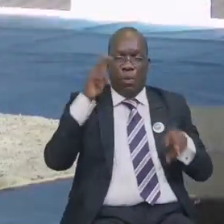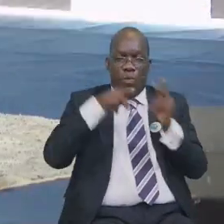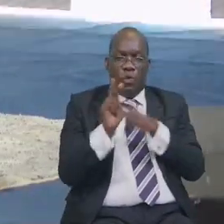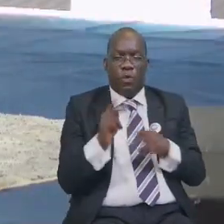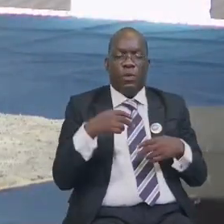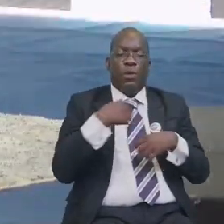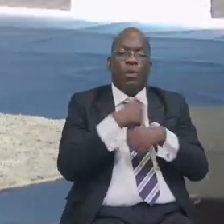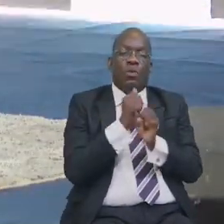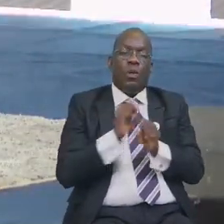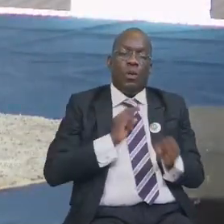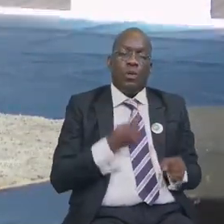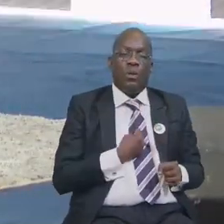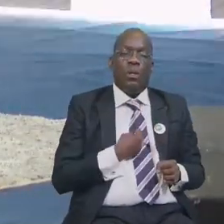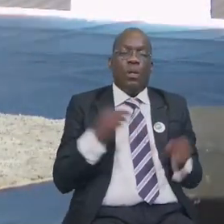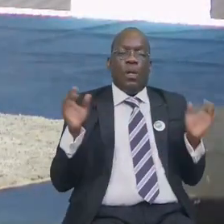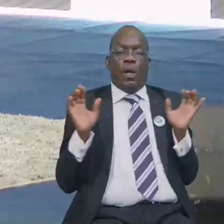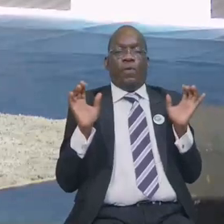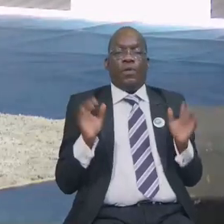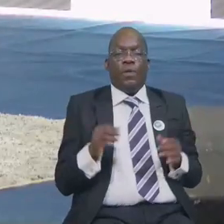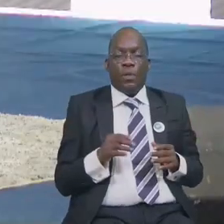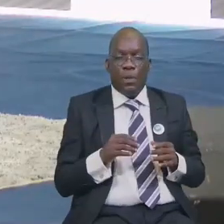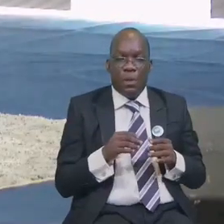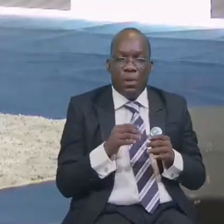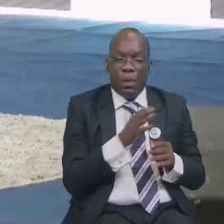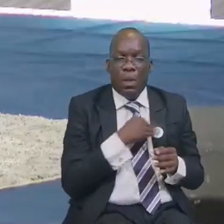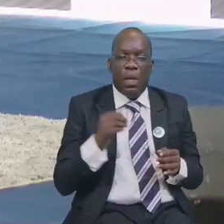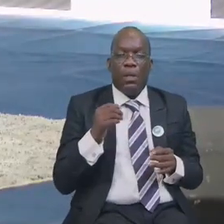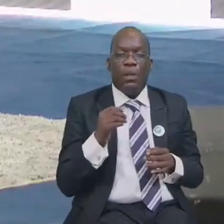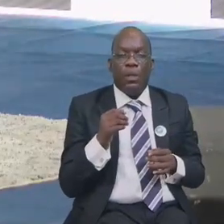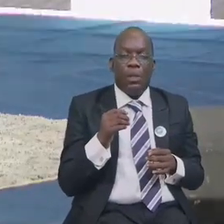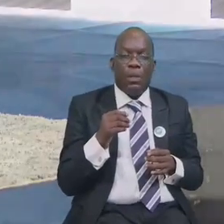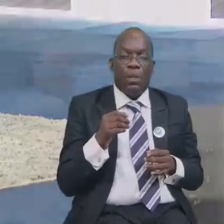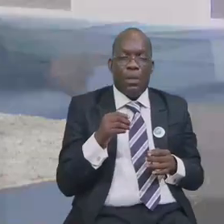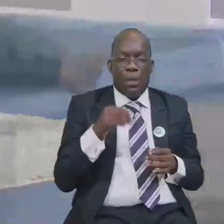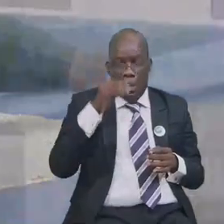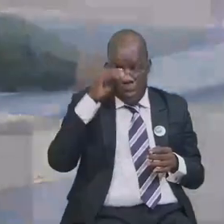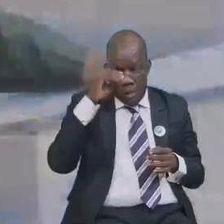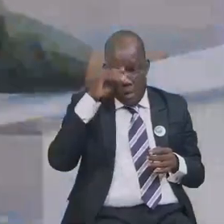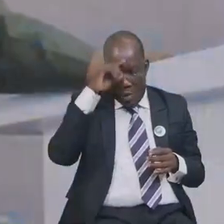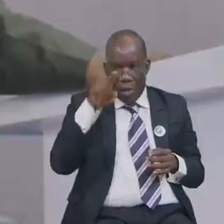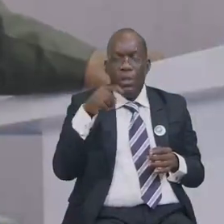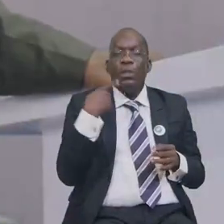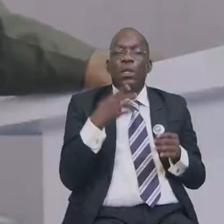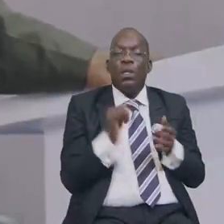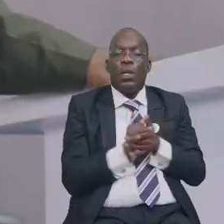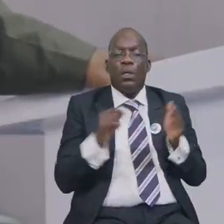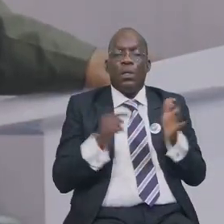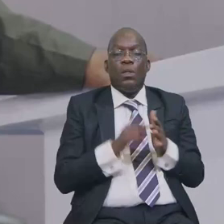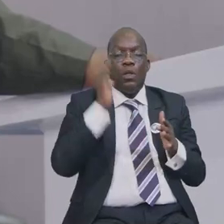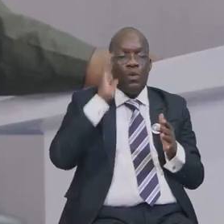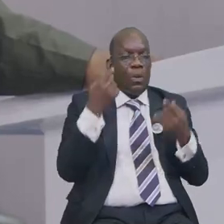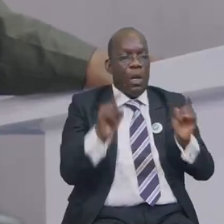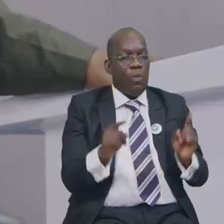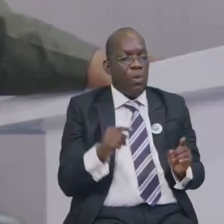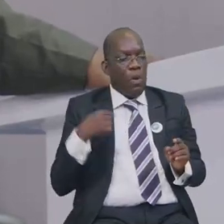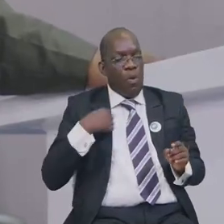Les prophètes nous font peur. Et ils disent: voici ceci va arriver. Et on regarde leurs